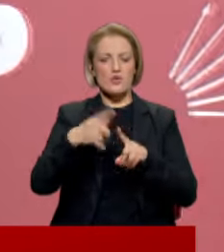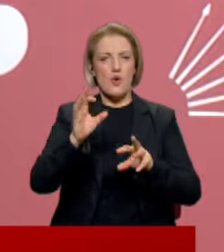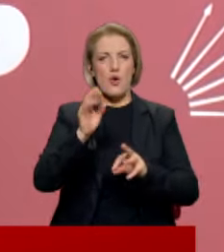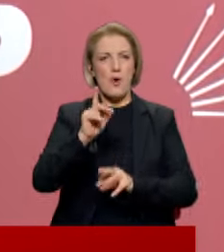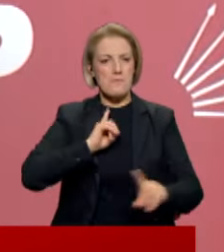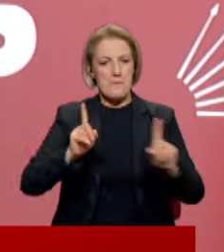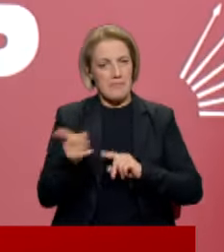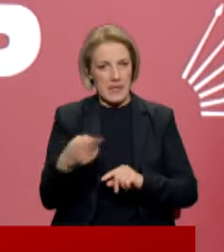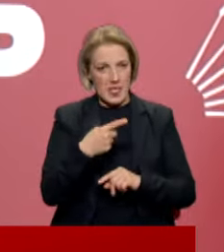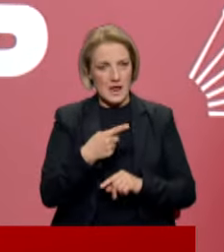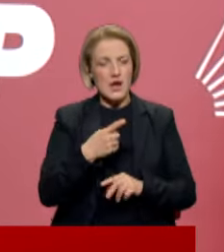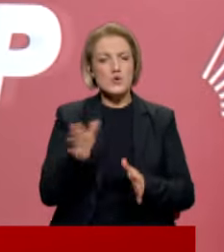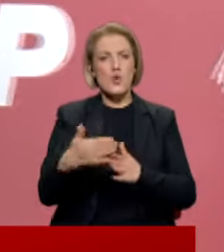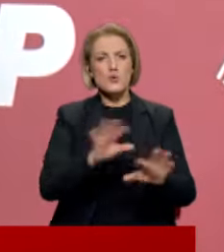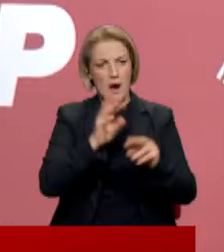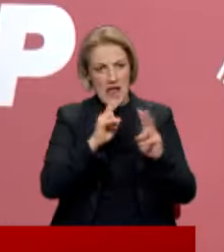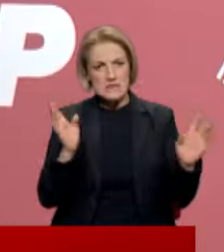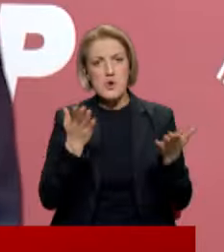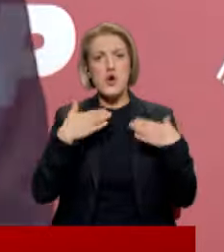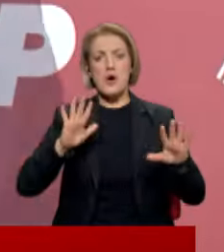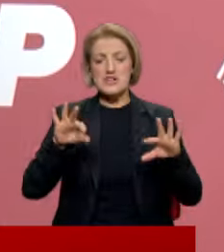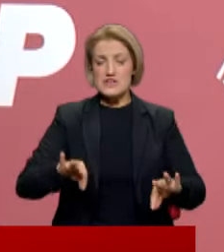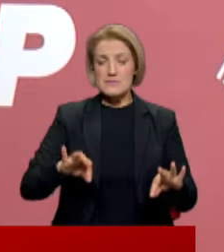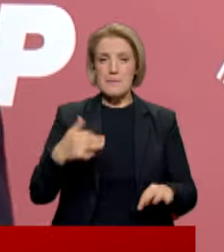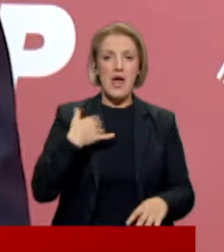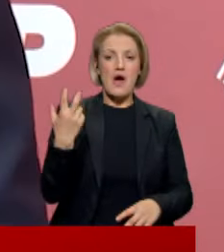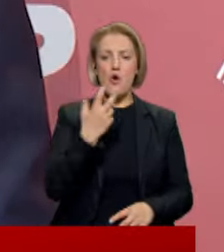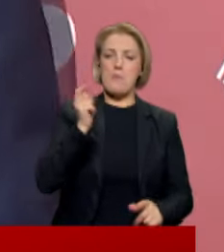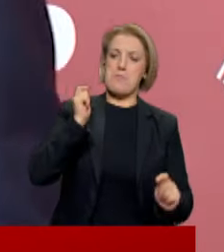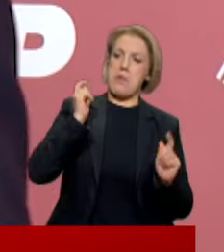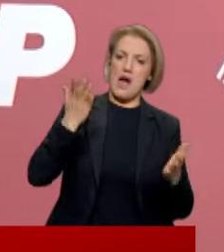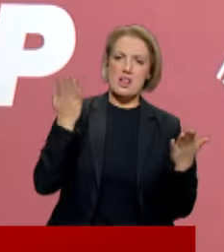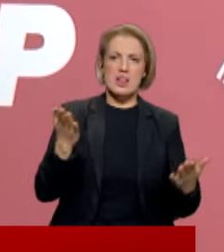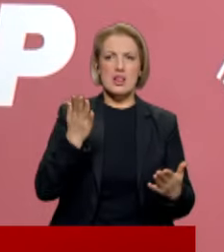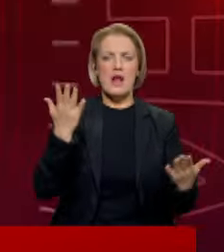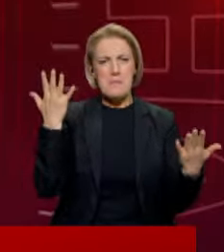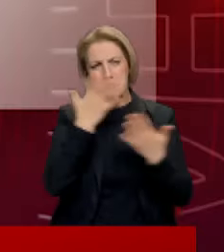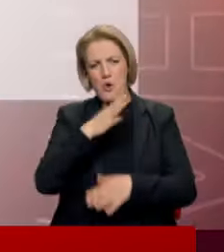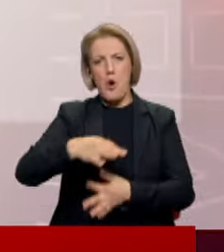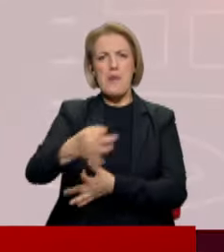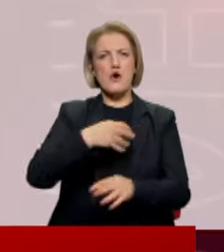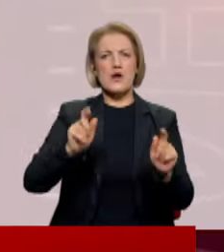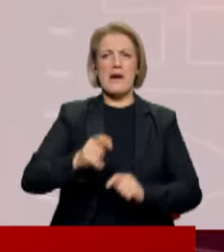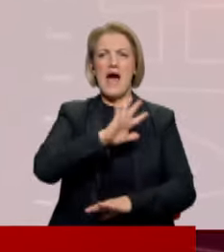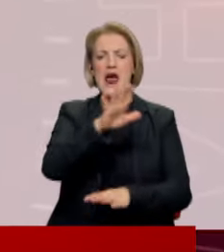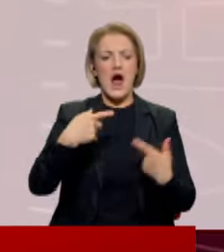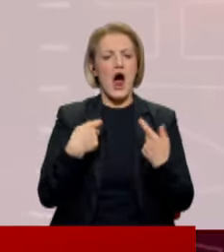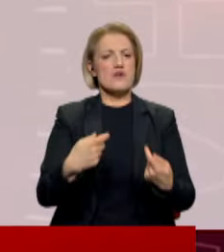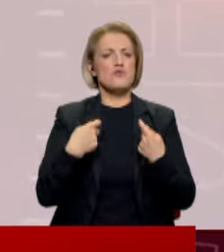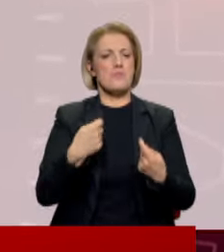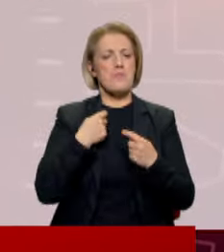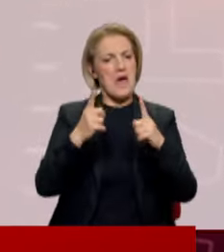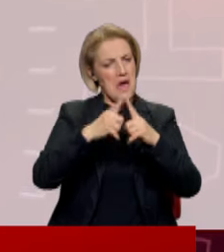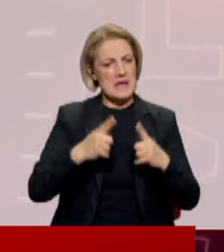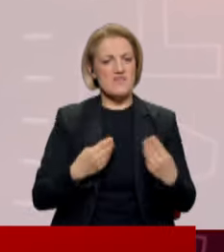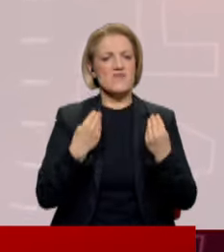mı? Yolsuzluktan araştırdın mı? Yok. Gelmiş şimdi bana konser pahalıymış, algı operasyonu yapıyor. Herkes harcamasını hesap verebilirlik